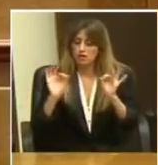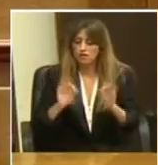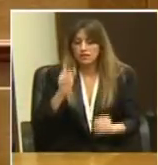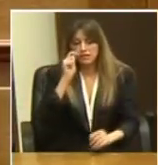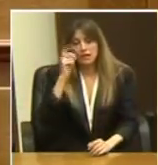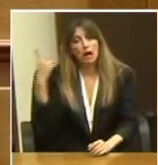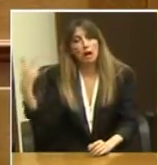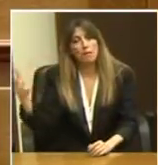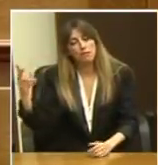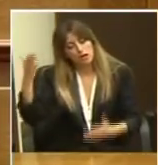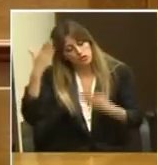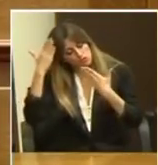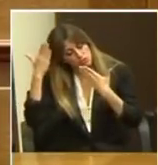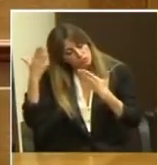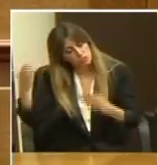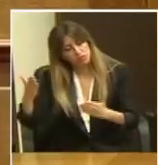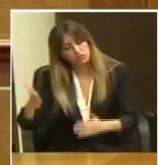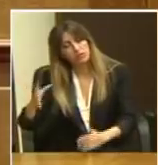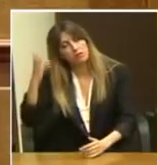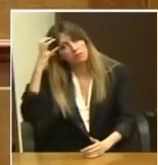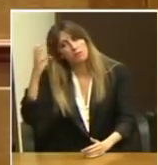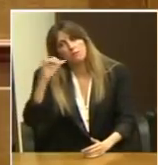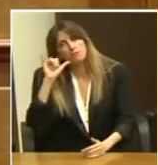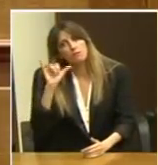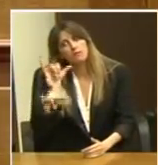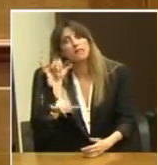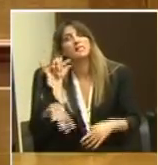και παραμονεύουν για να τον κατασπαράξουν.